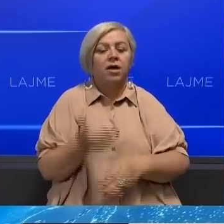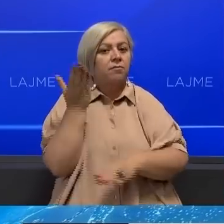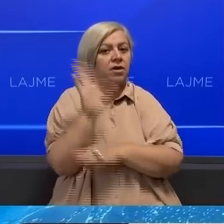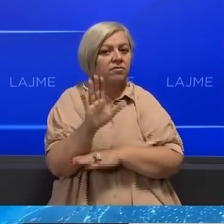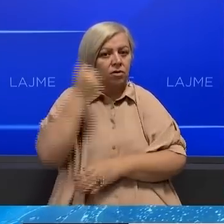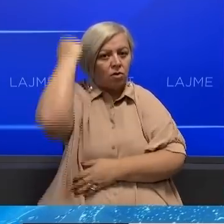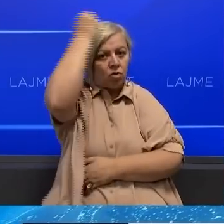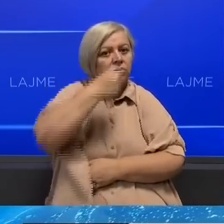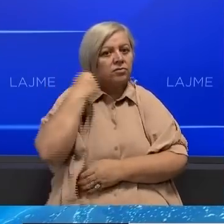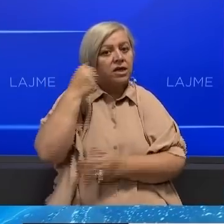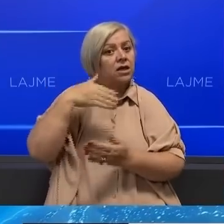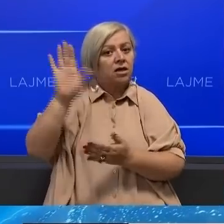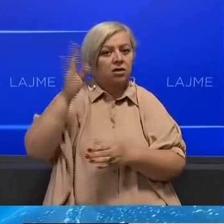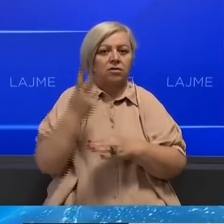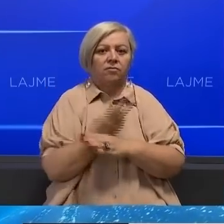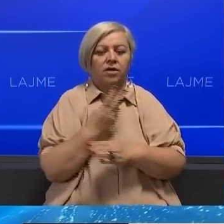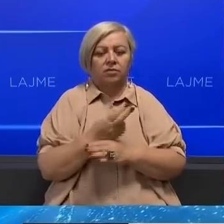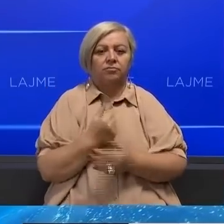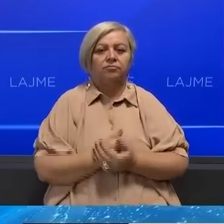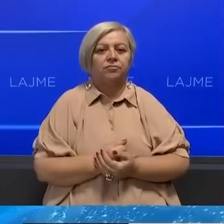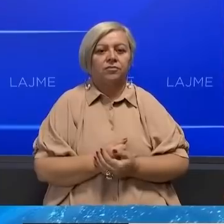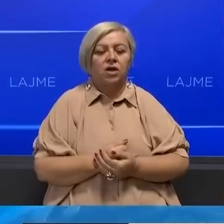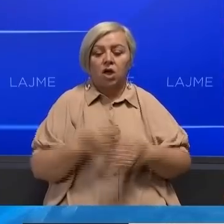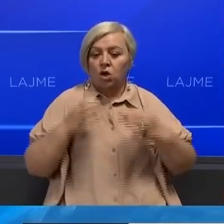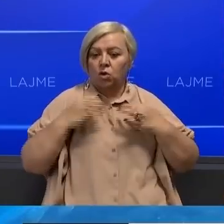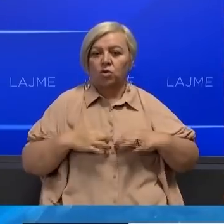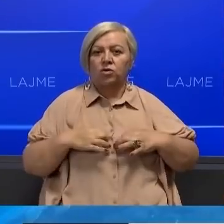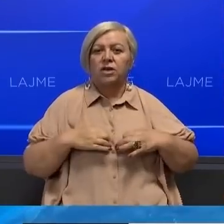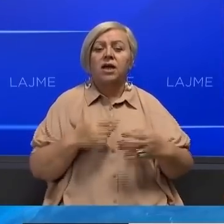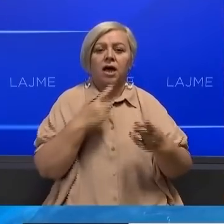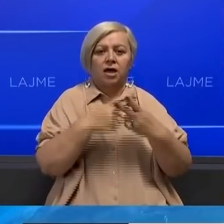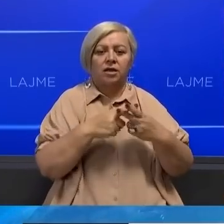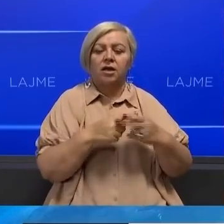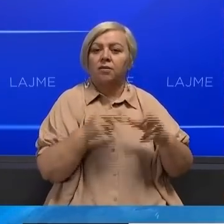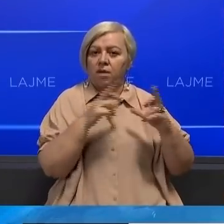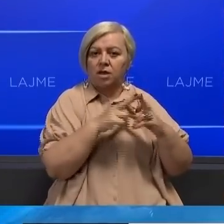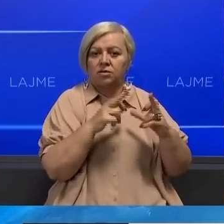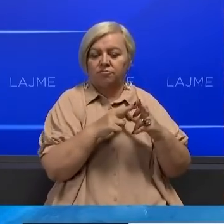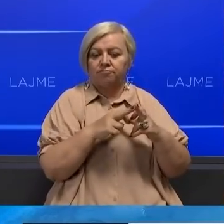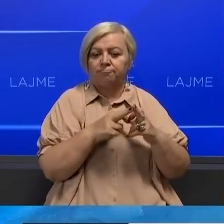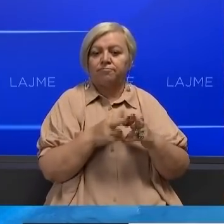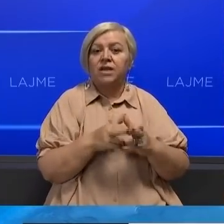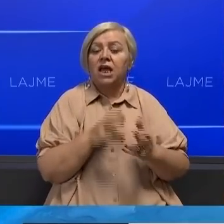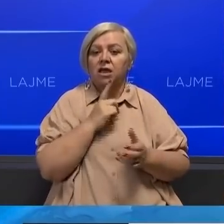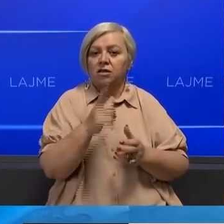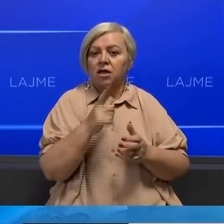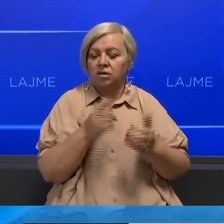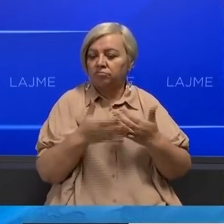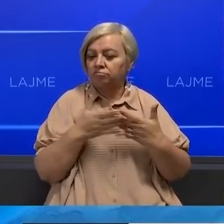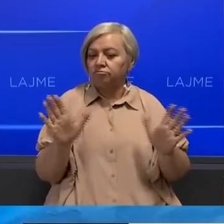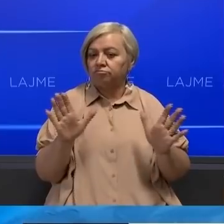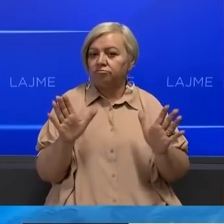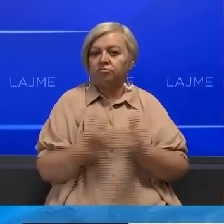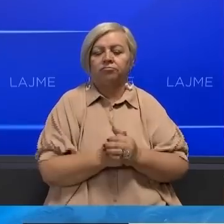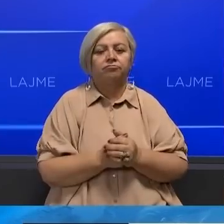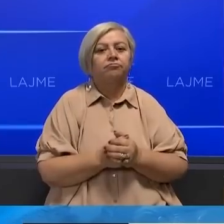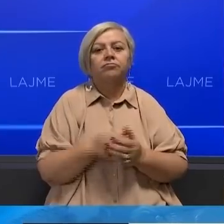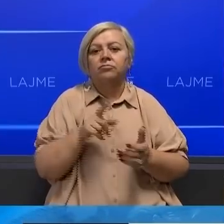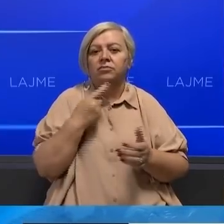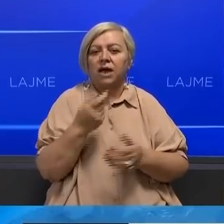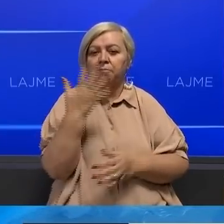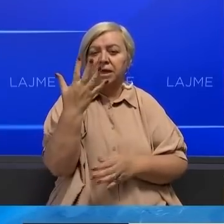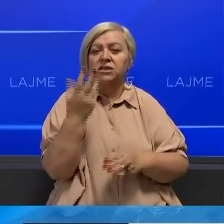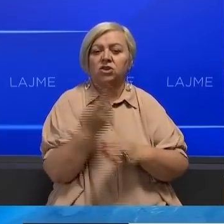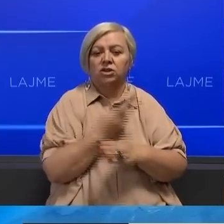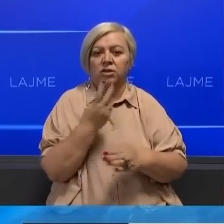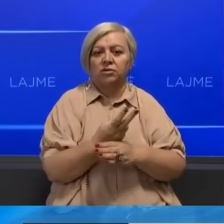e Kosovës jashtë vendit. Kryetari i Komisionit Hakia Bazi tha se procesi i hapur i dialogut ka krijuar justifikimin e 5